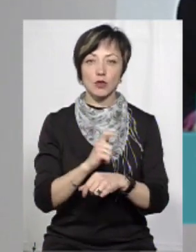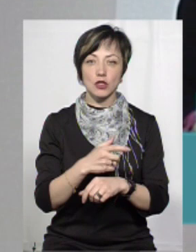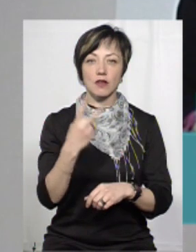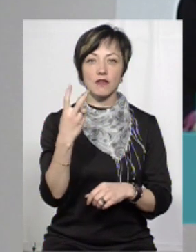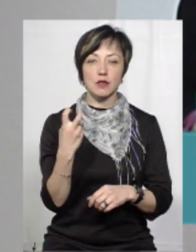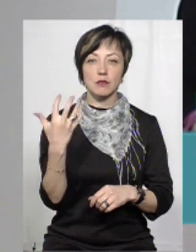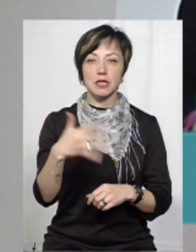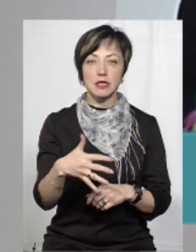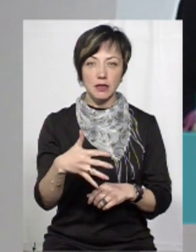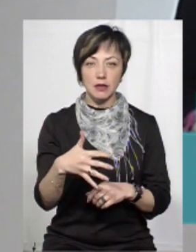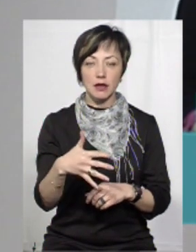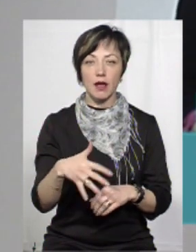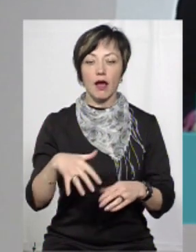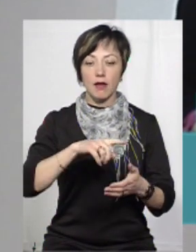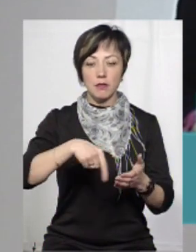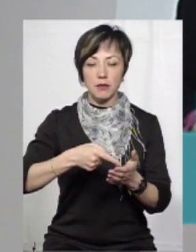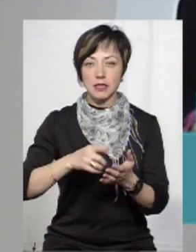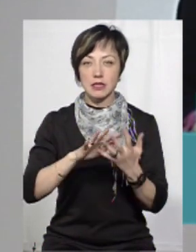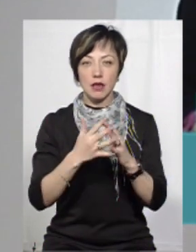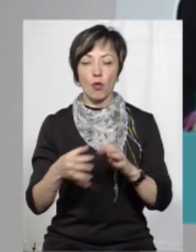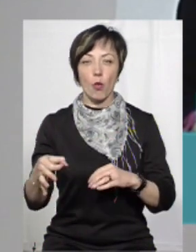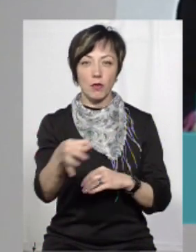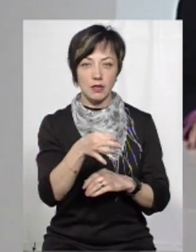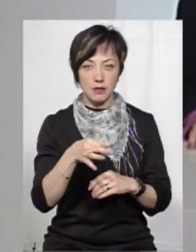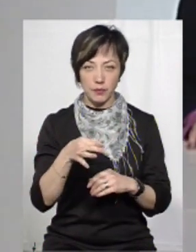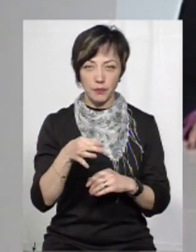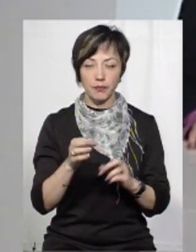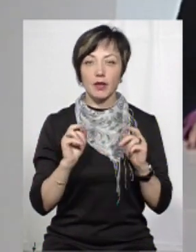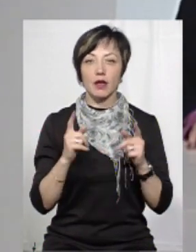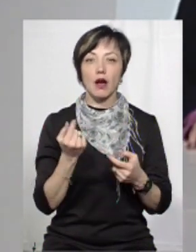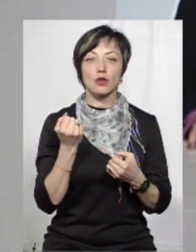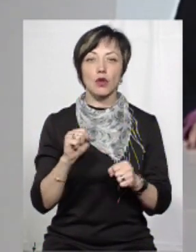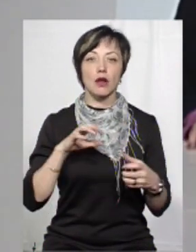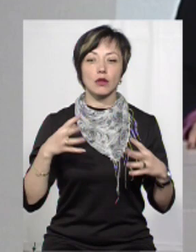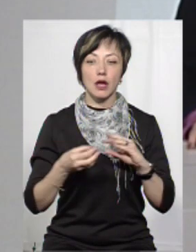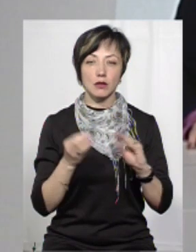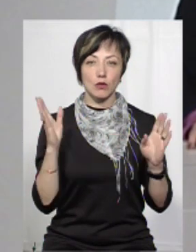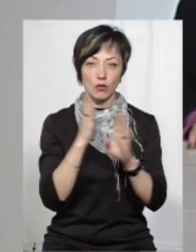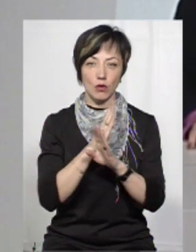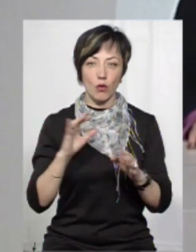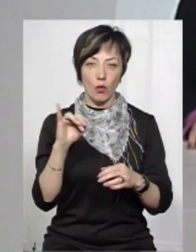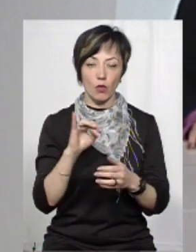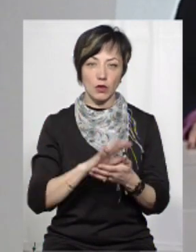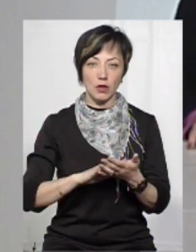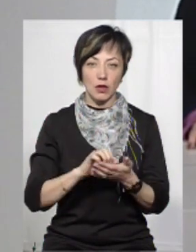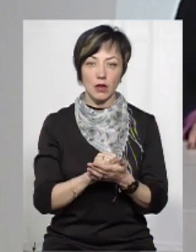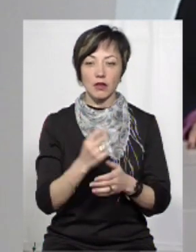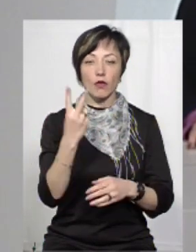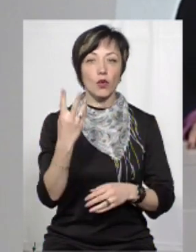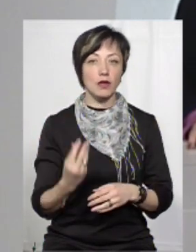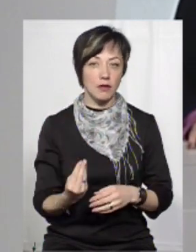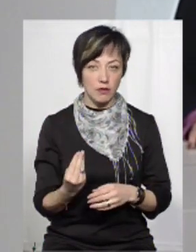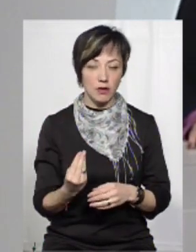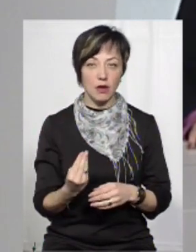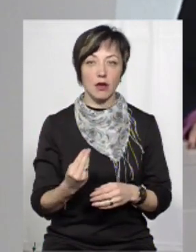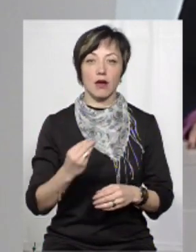у 250 населених пунктах області. Як долаються наслідки негоди, яка протягом 2